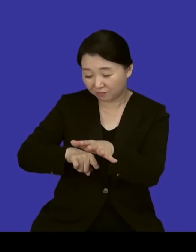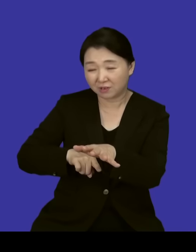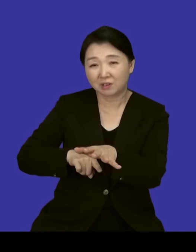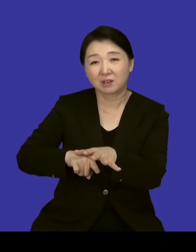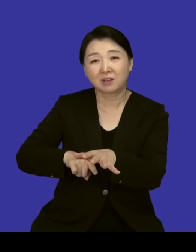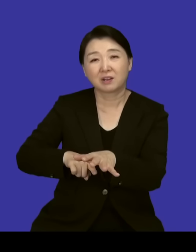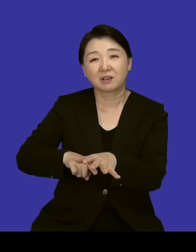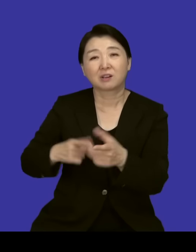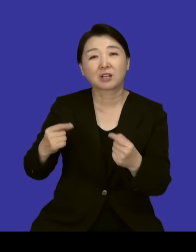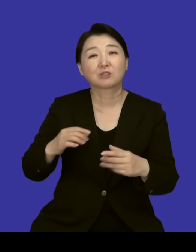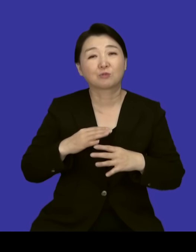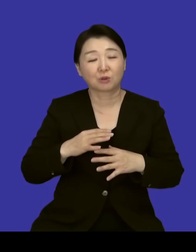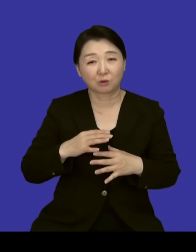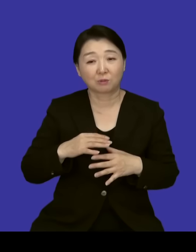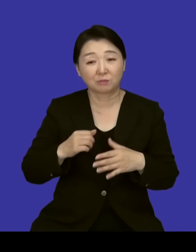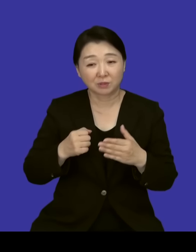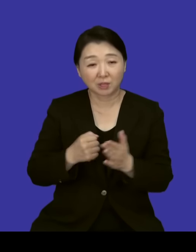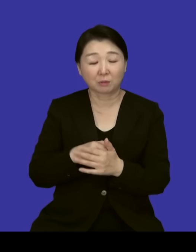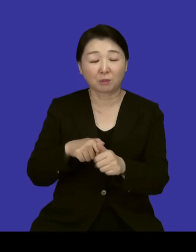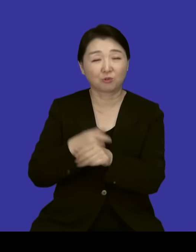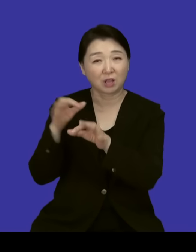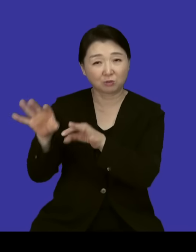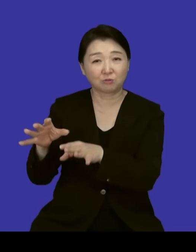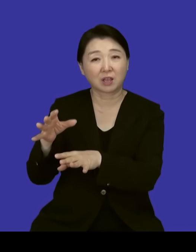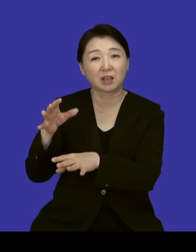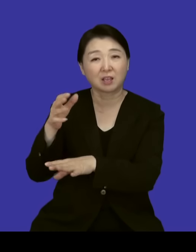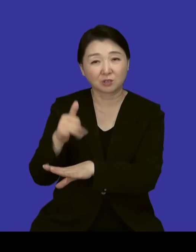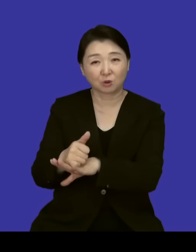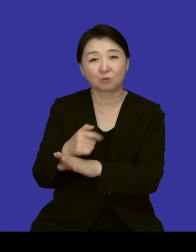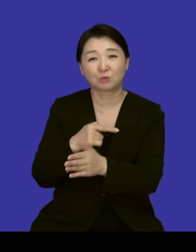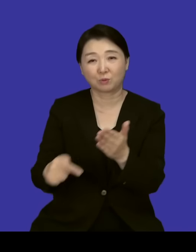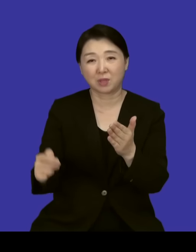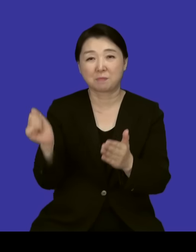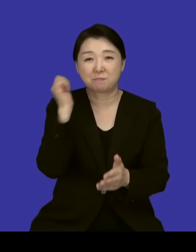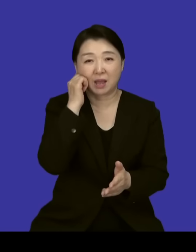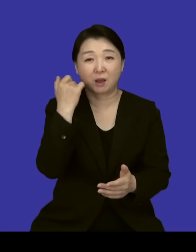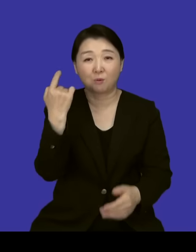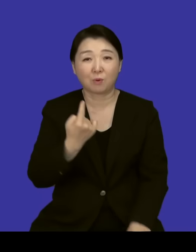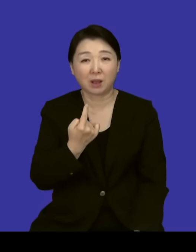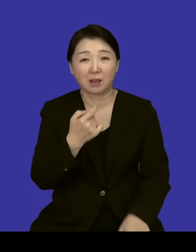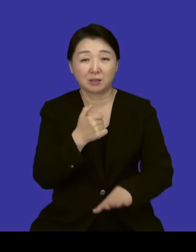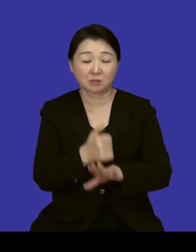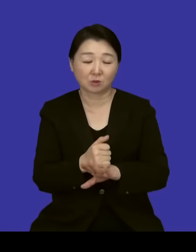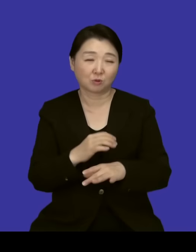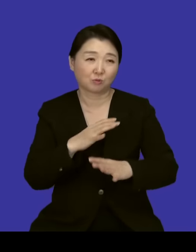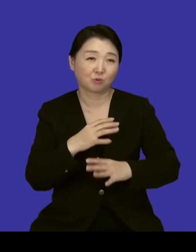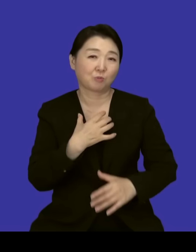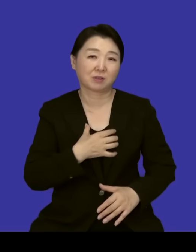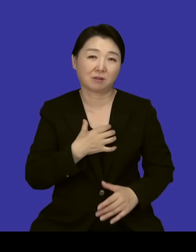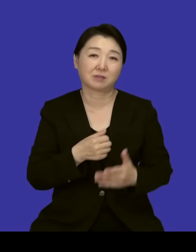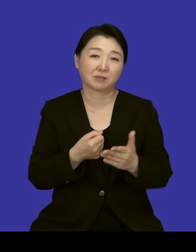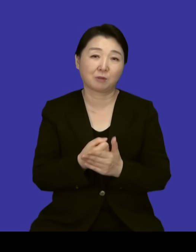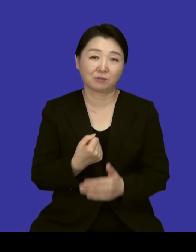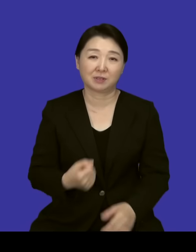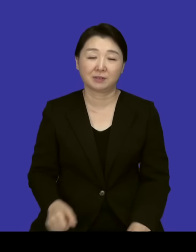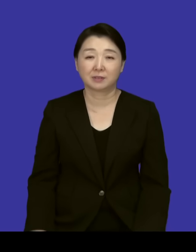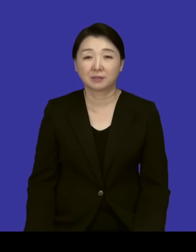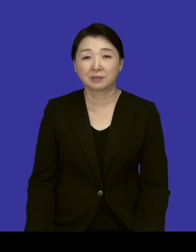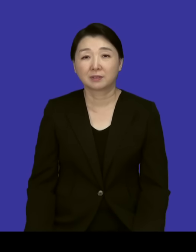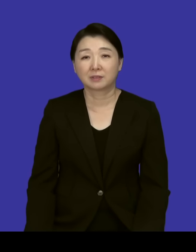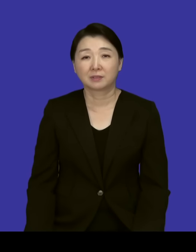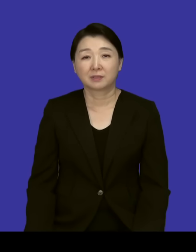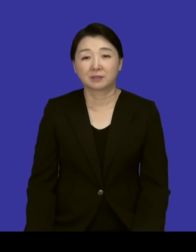또 두려움 때문에 네. 무리한 투자를 했다가 결국은 맞습니다. 또 손해를 보고 결국 결론은 다 두려움과 염려 때문에 이